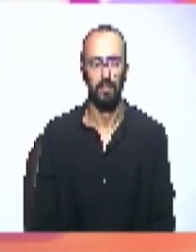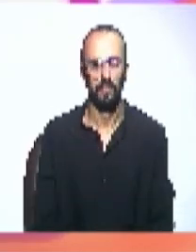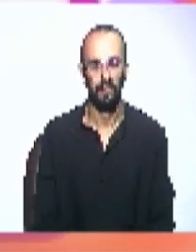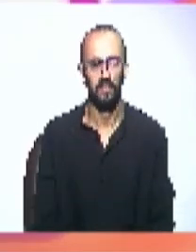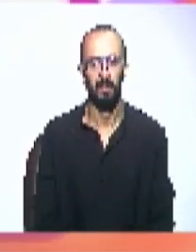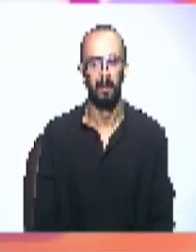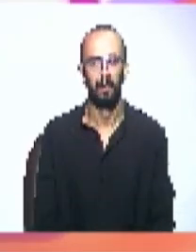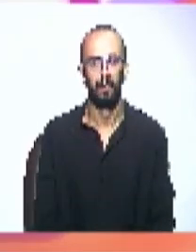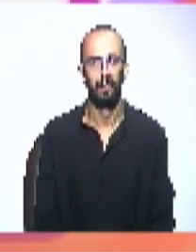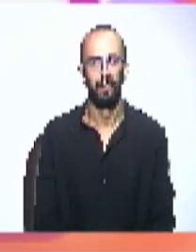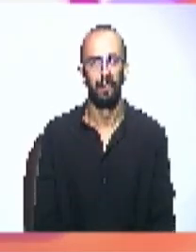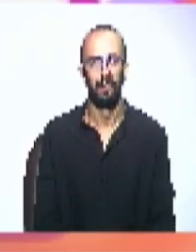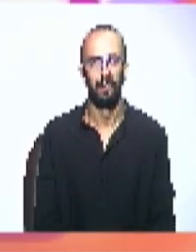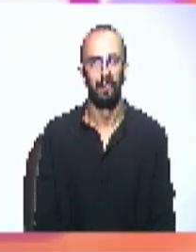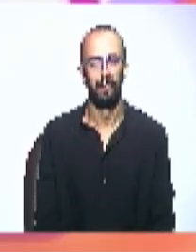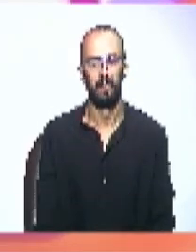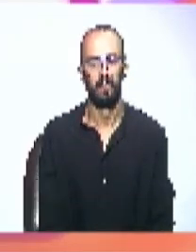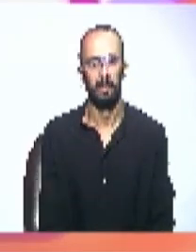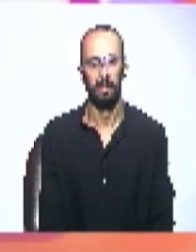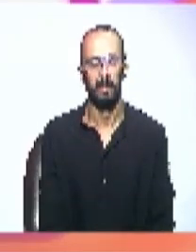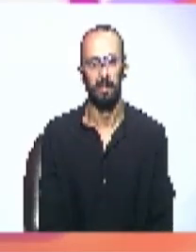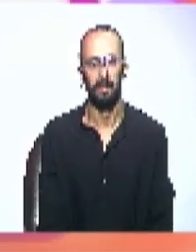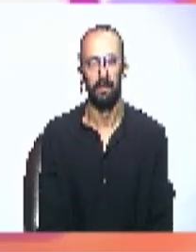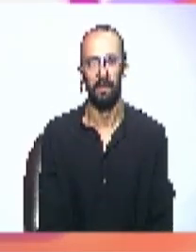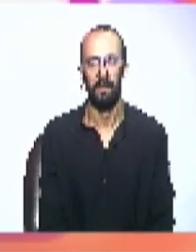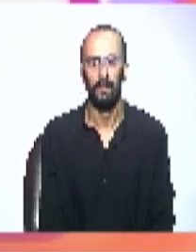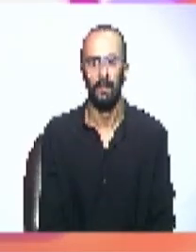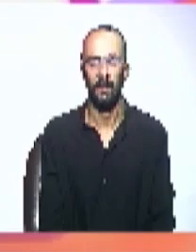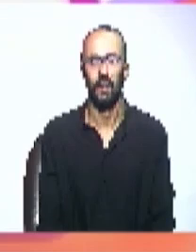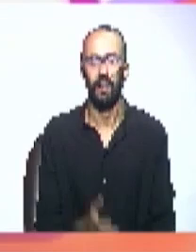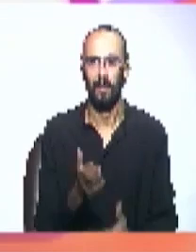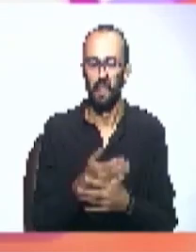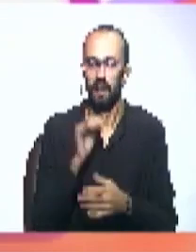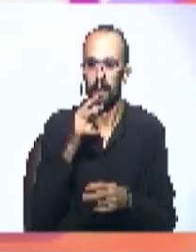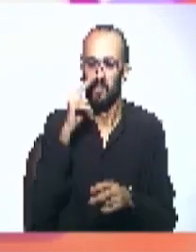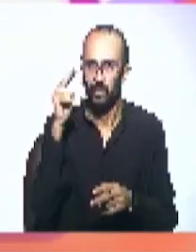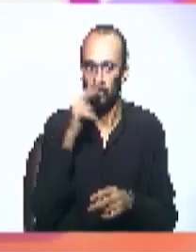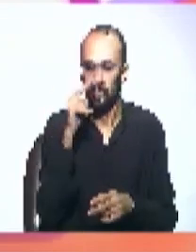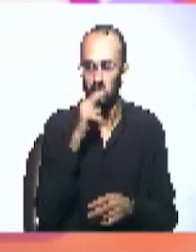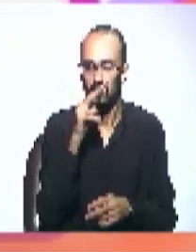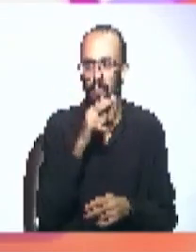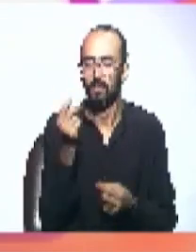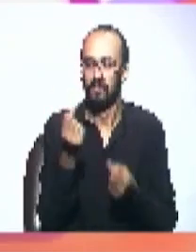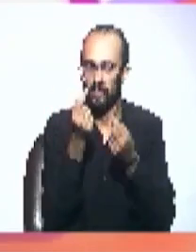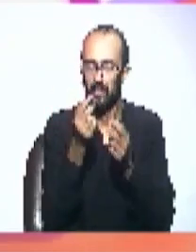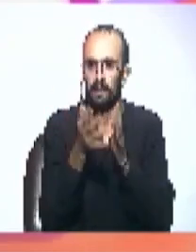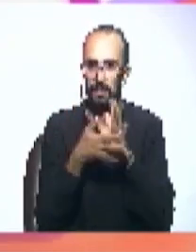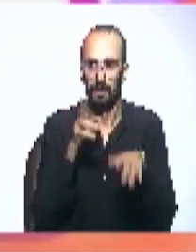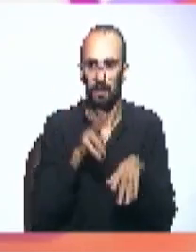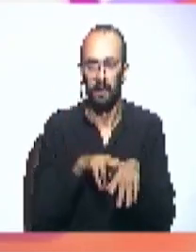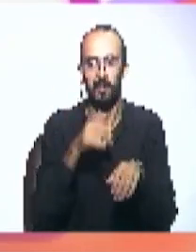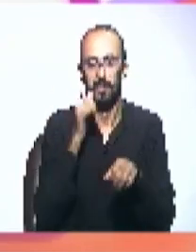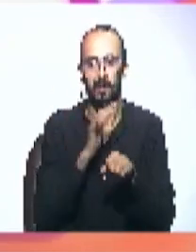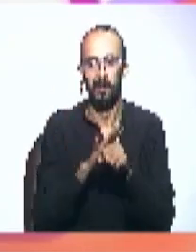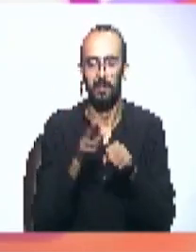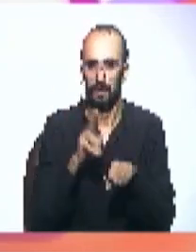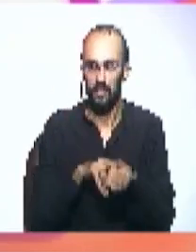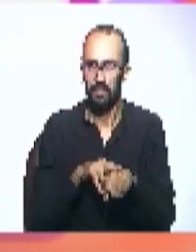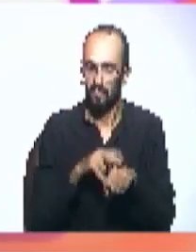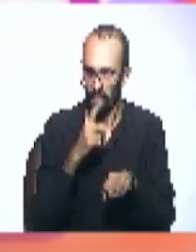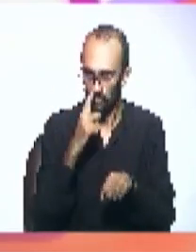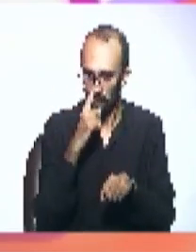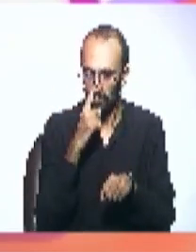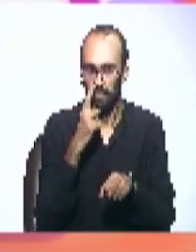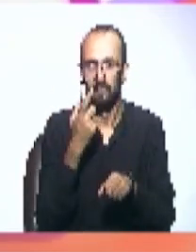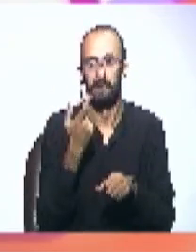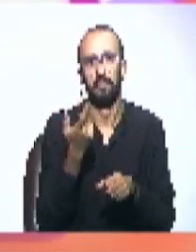طبعا بجانب ان حضراتكم لازم ترجعوا تتابعوا الحلقه عشان ما نزعلش الشيف مننا، بس ما بعد اذنك يعني ممكن نقول لهم اللانشون عملنا. طبعا ممكن نقول كل حاجه،